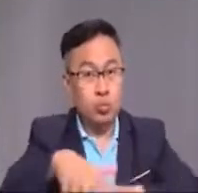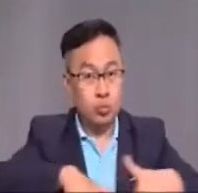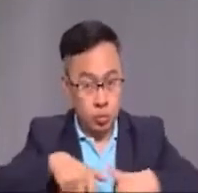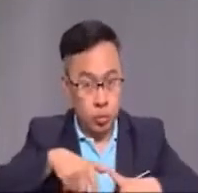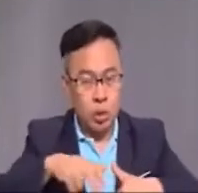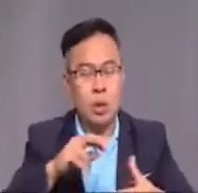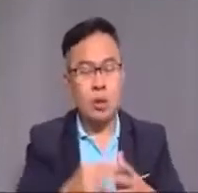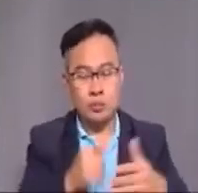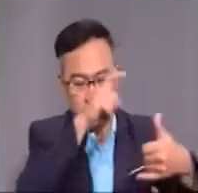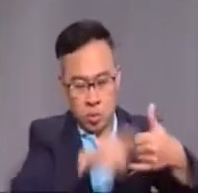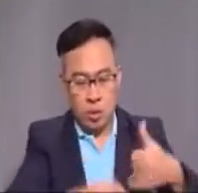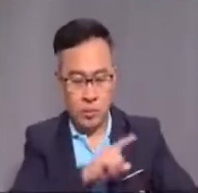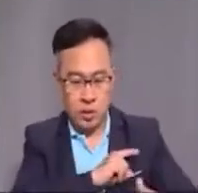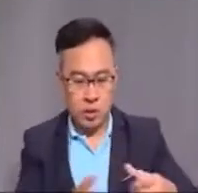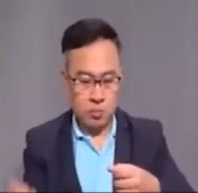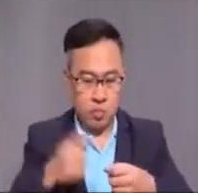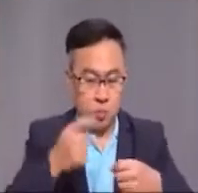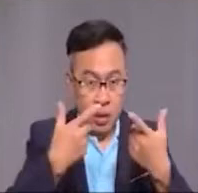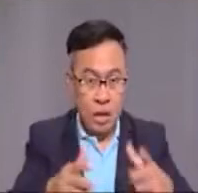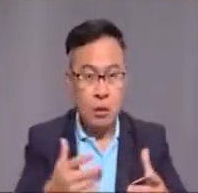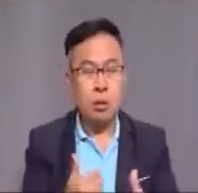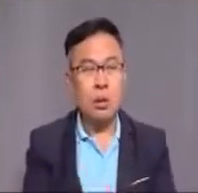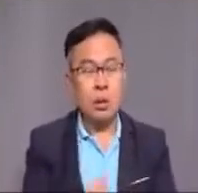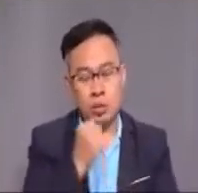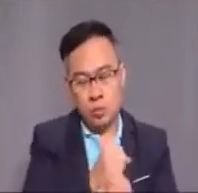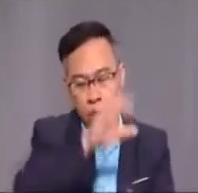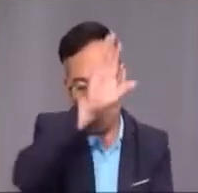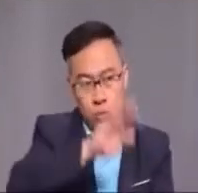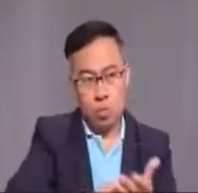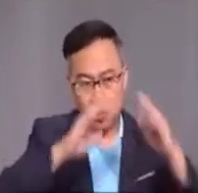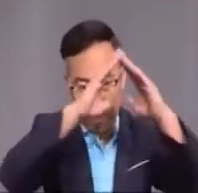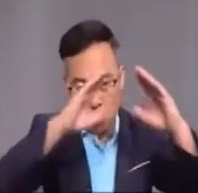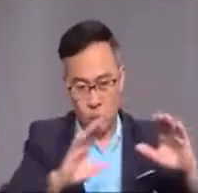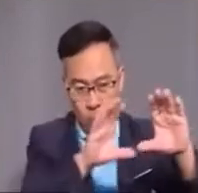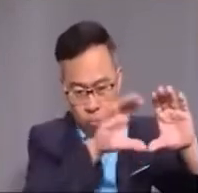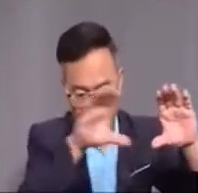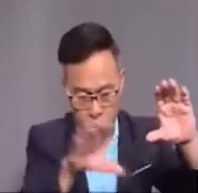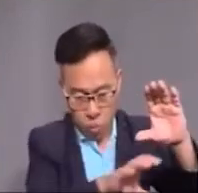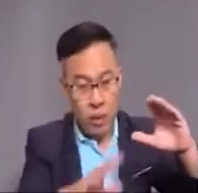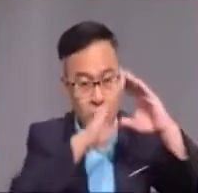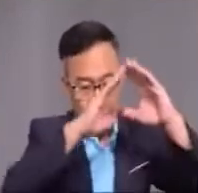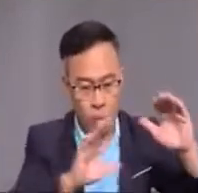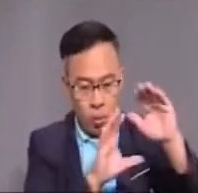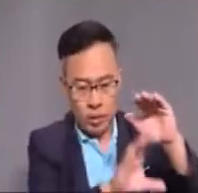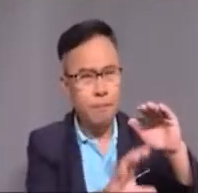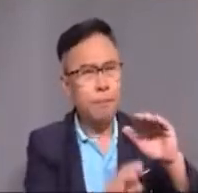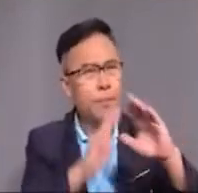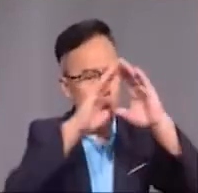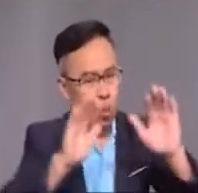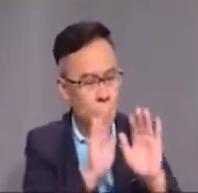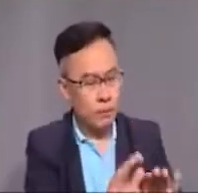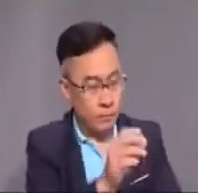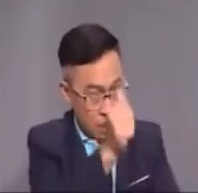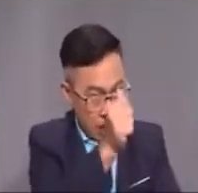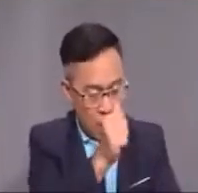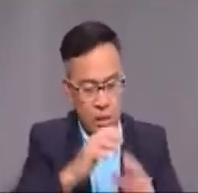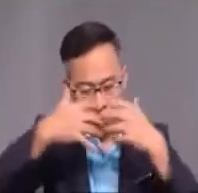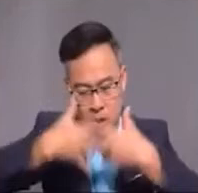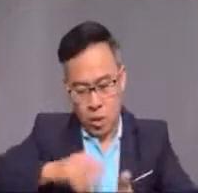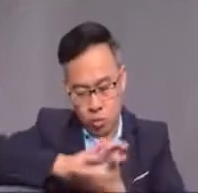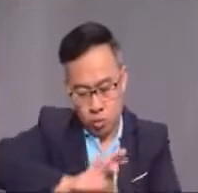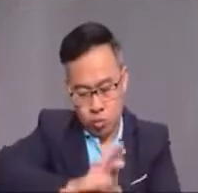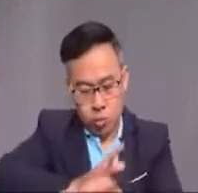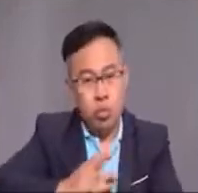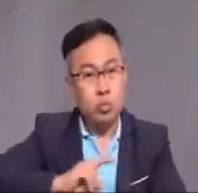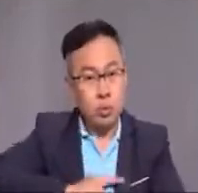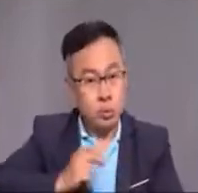วบรวมว่าถ้าเกิดเรามีอย่างเงี้ยนะครับสถานที่เก็บของตัวเองนะครับเช่นโรงเนี้ยนะครับหรือเครื่องสีของเราเองที่จะแปรรูปได้เนี่ยนะ